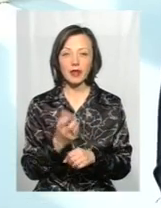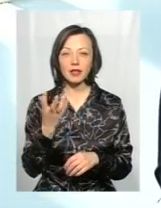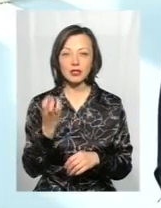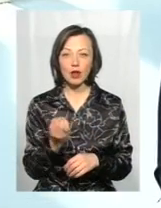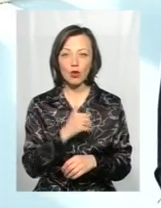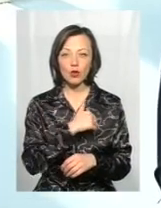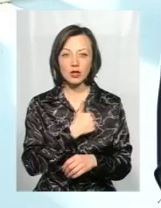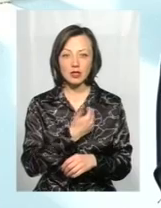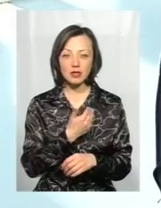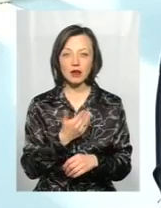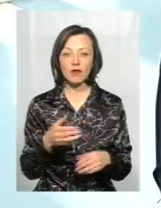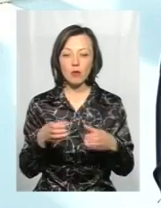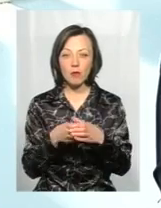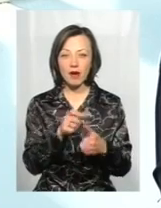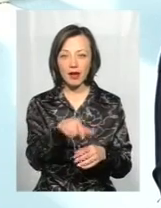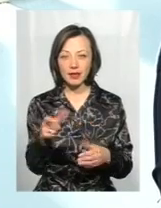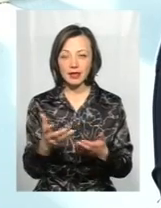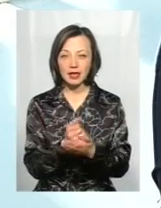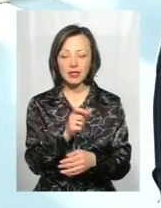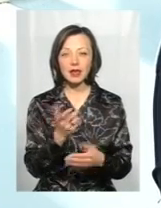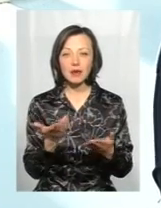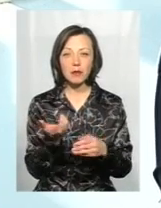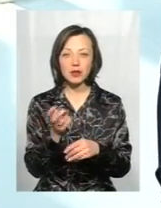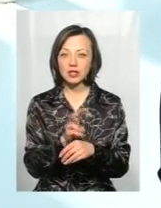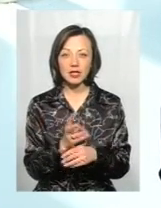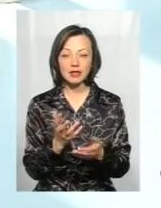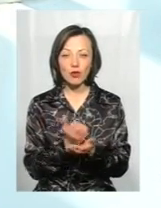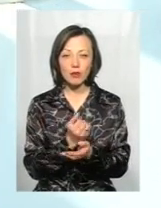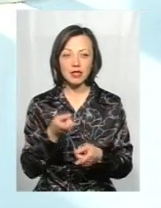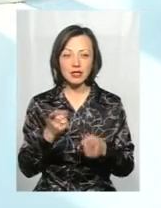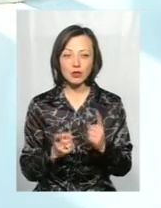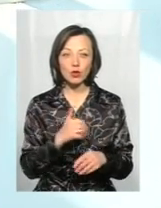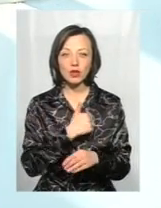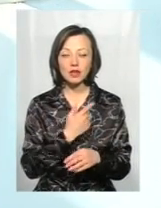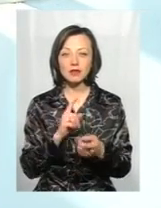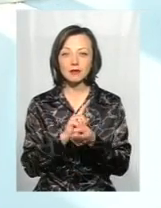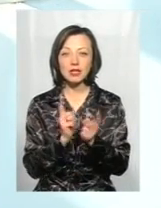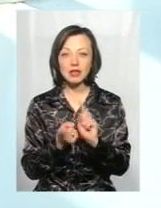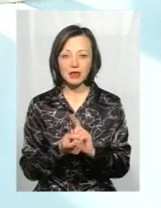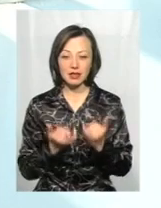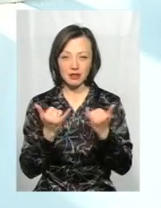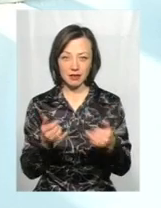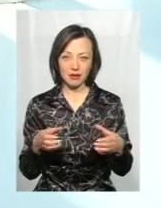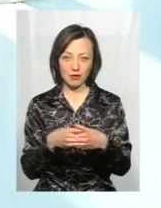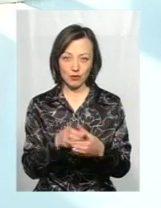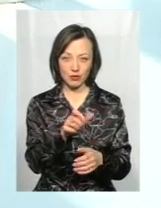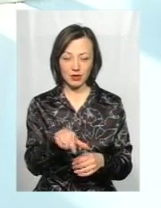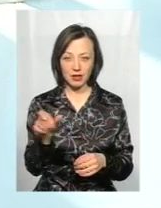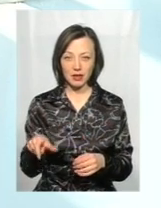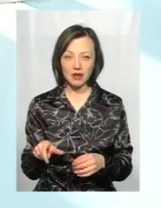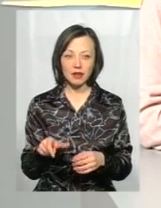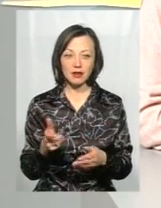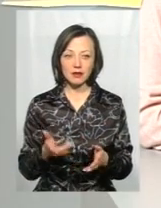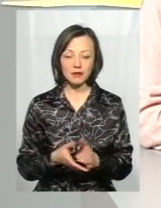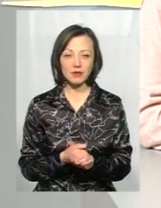мені хотілося б в громаді знайти таких людей, які прийшли б не тільки заробити, а які дійсно хотіли б щось зробити для громади. І це таких людей можна знайти